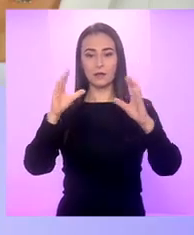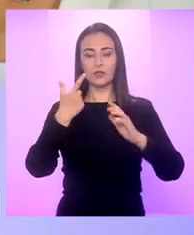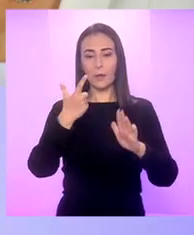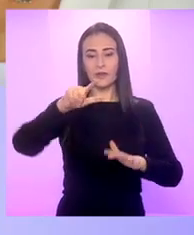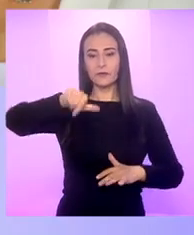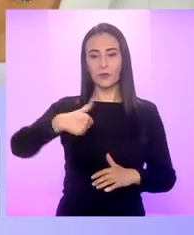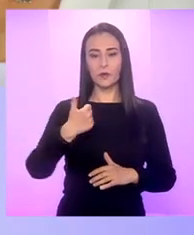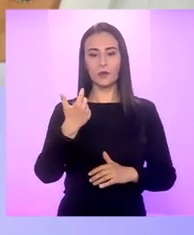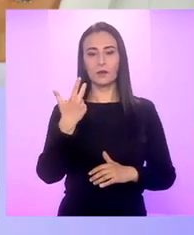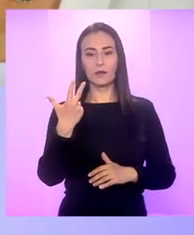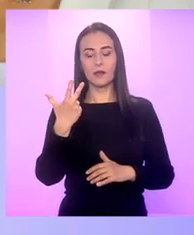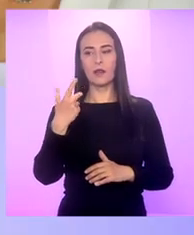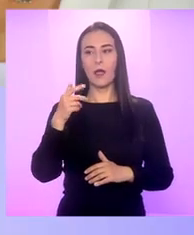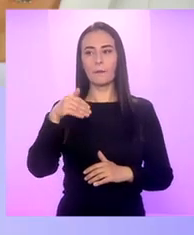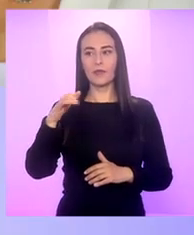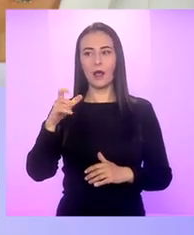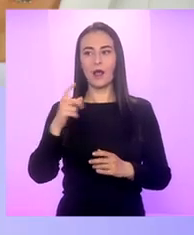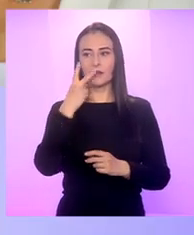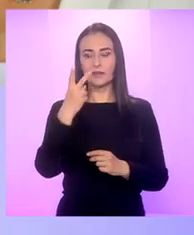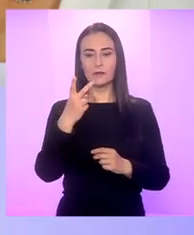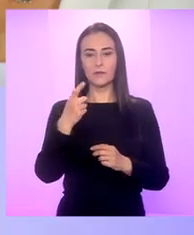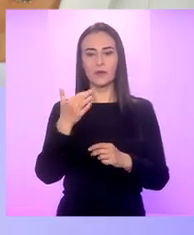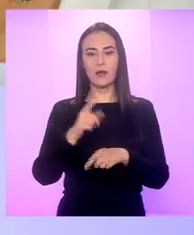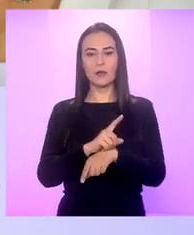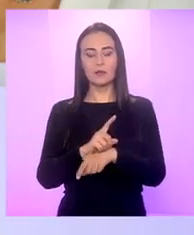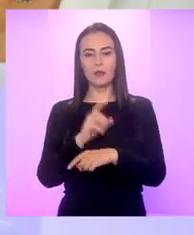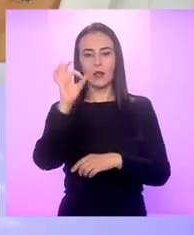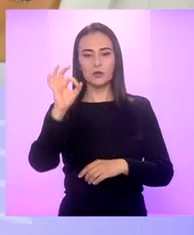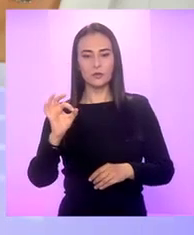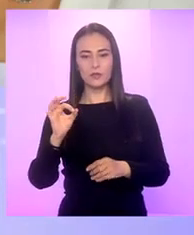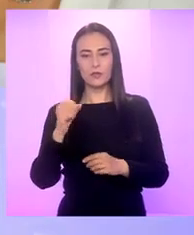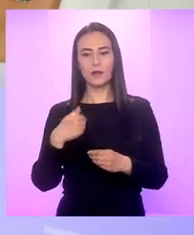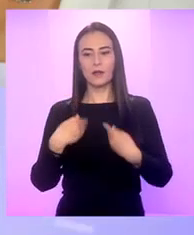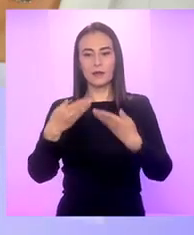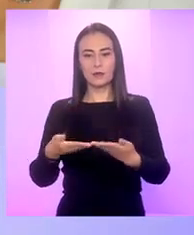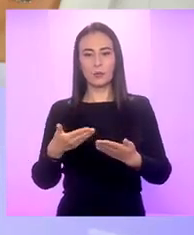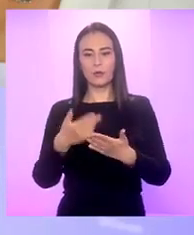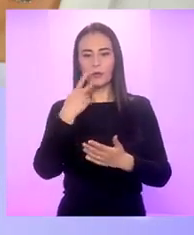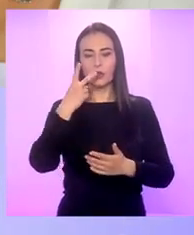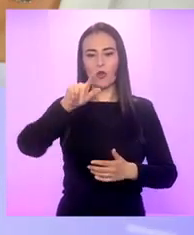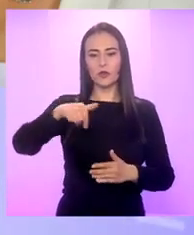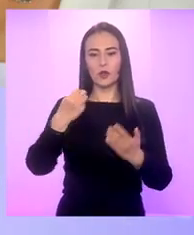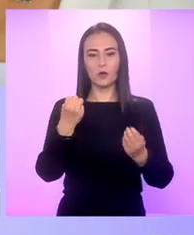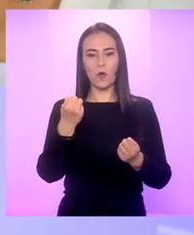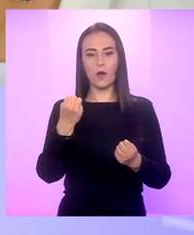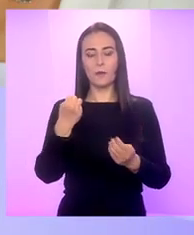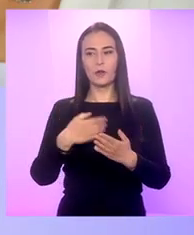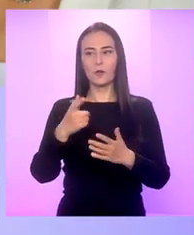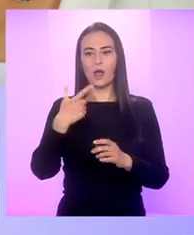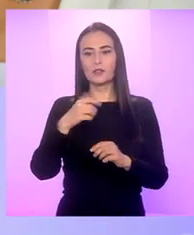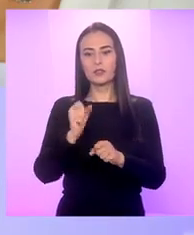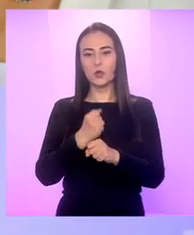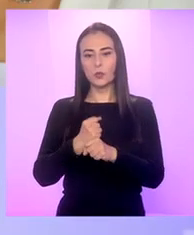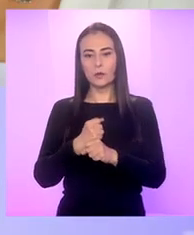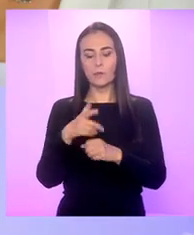7,08 la mine și de atunci au tot atât scăzut până când vedem astăzi este 2,9 la mine Ce înseamnă acest lucru